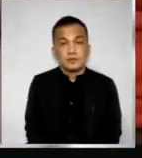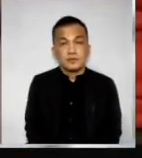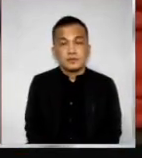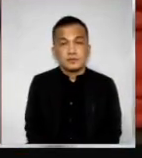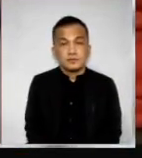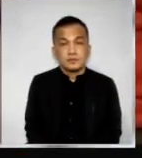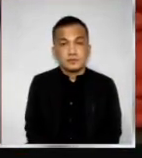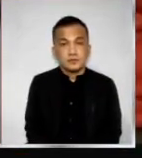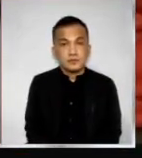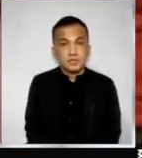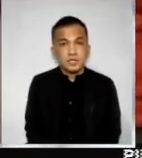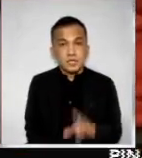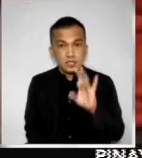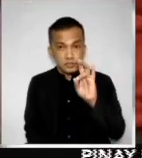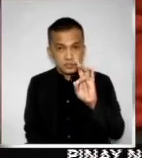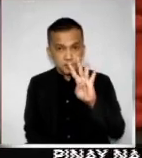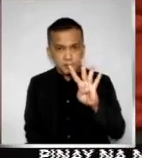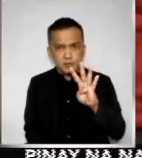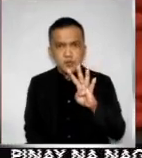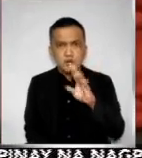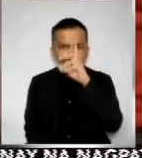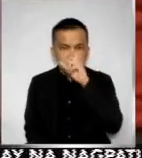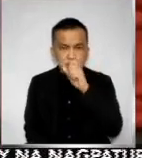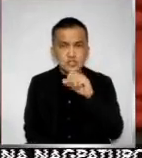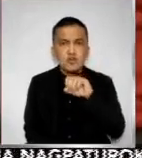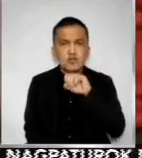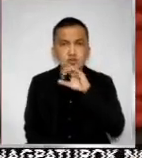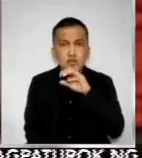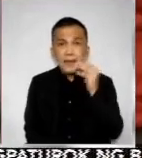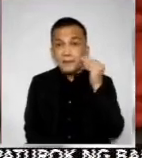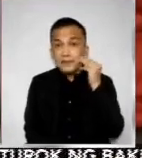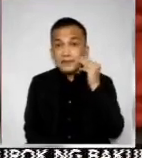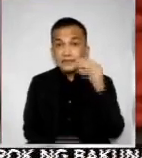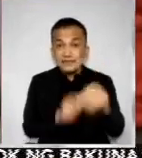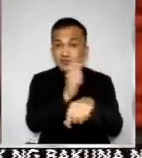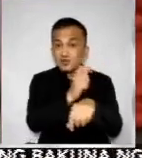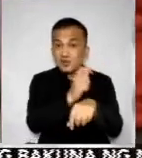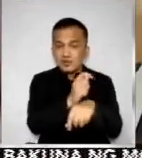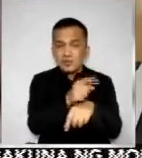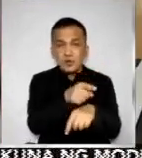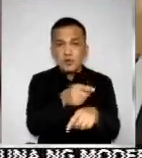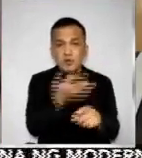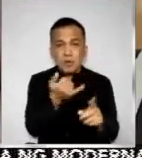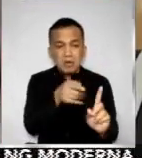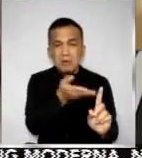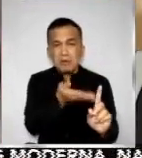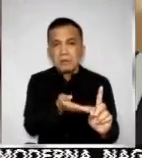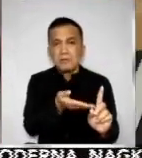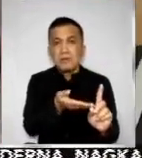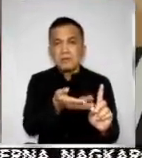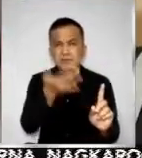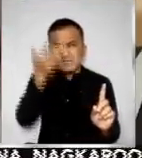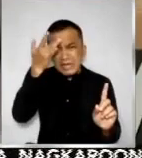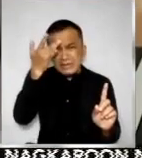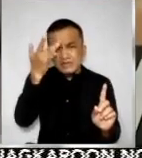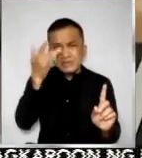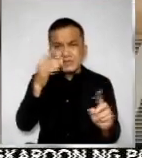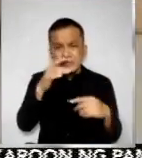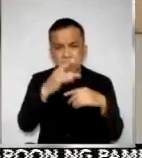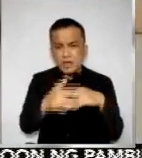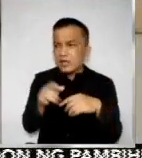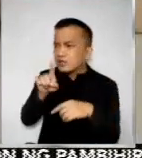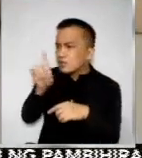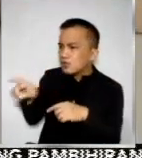74 years old na si Lola Meli ng Tondo, Maynila dahil may mga iniindang karamdaman. Maaga pa lang ay nagtanong na siya sa kanyang